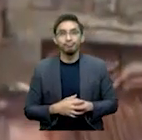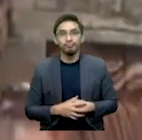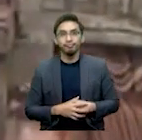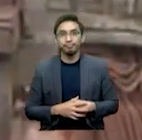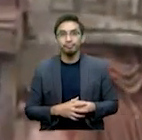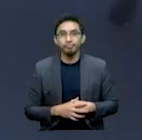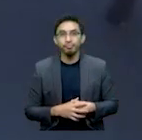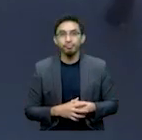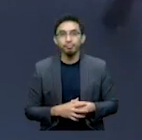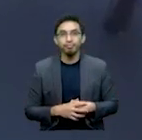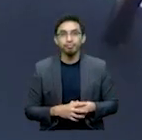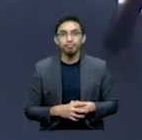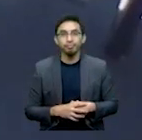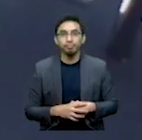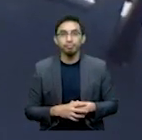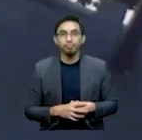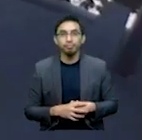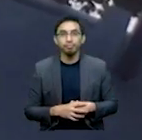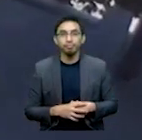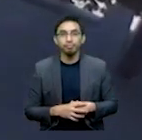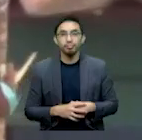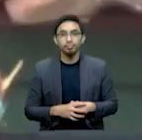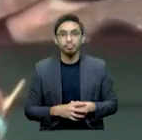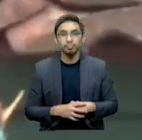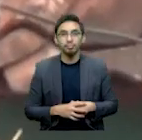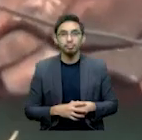Dari Sukabumi, Jawa Barat dan Temanggung, Jawa Tengah, tim kontributor iNews melaporkan.